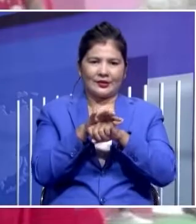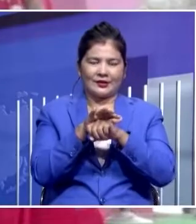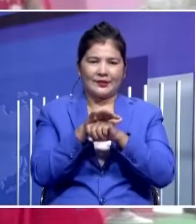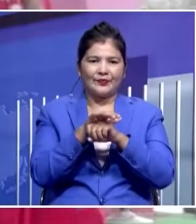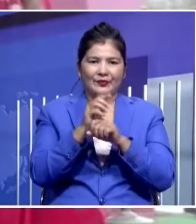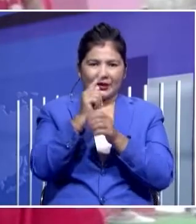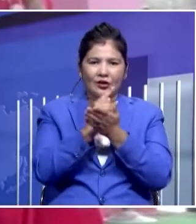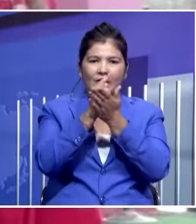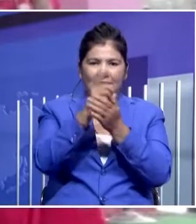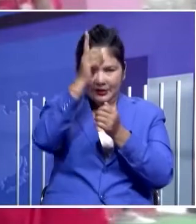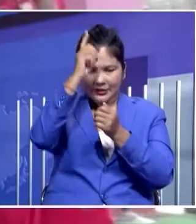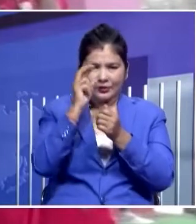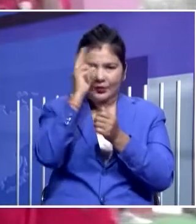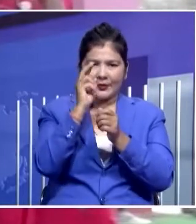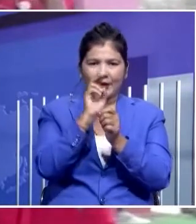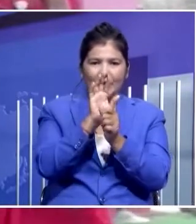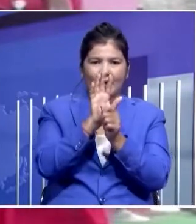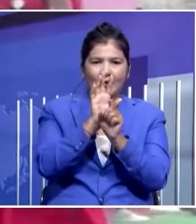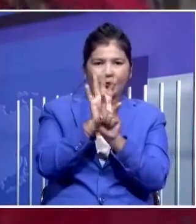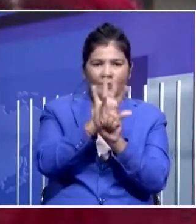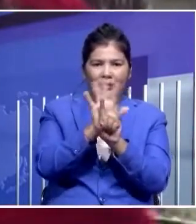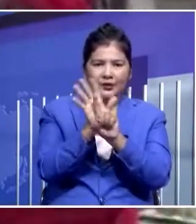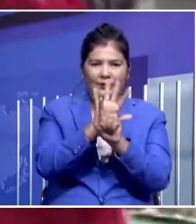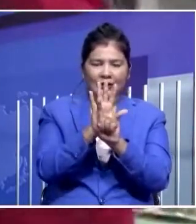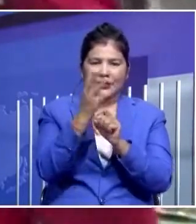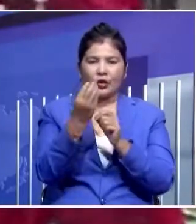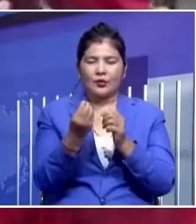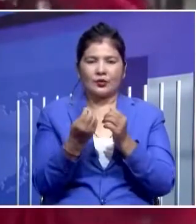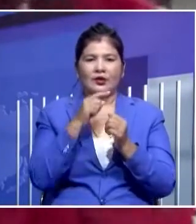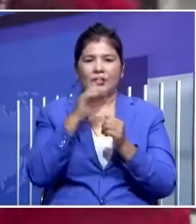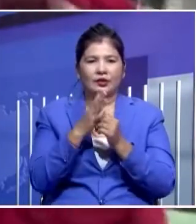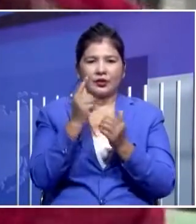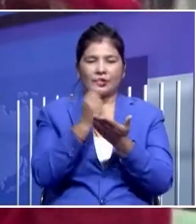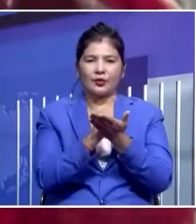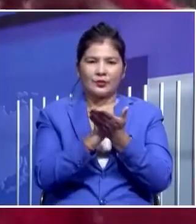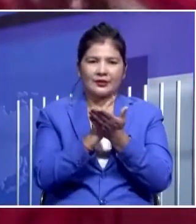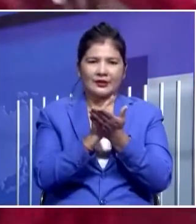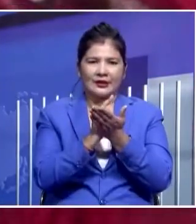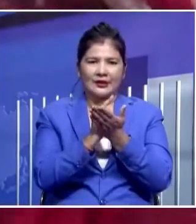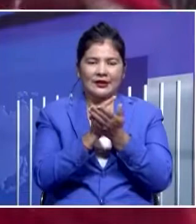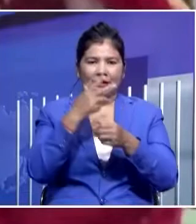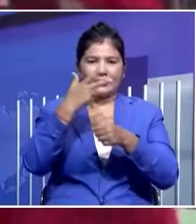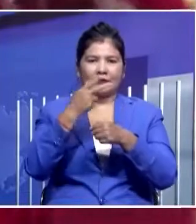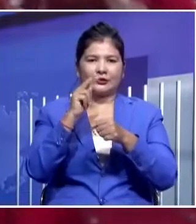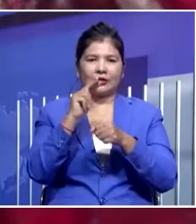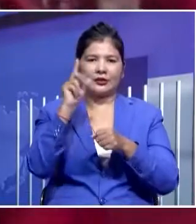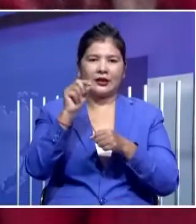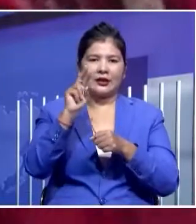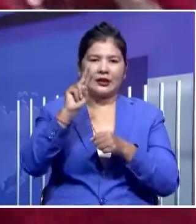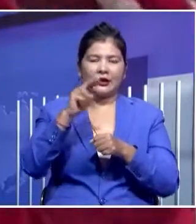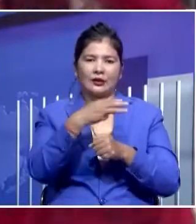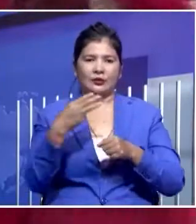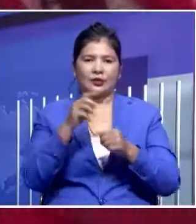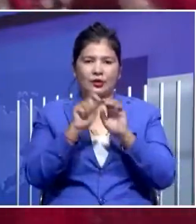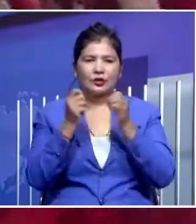मौलिक कला संस्कृतिको रूपमा रहेको मयूर नाच अहिले लोप हुन नदिन कपिलवस्तुका थारू समुदाय लागि परेका छन्। कपिलवस्तुका थारू